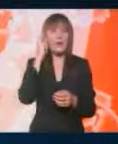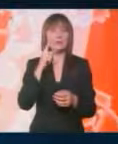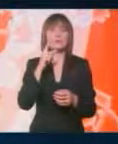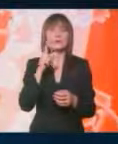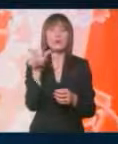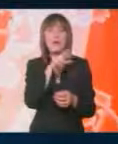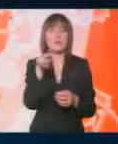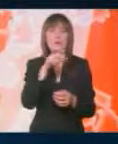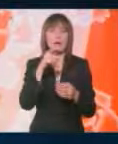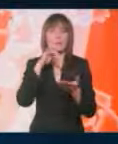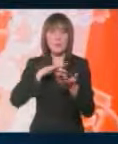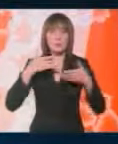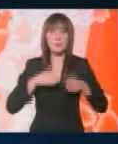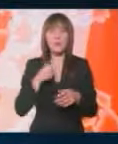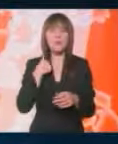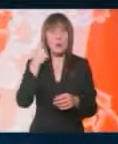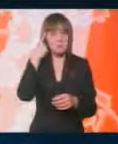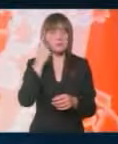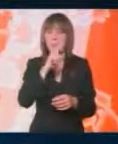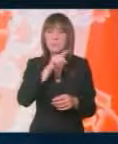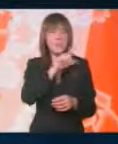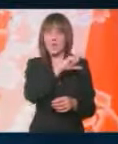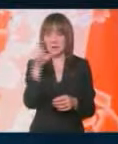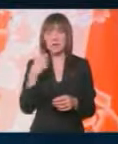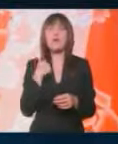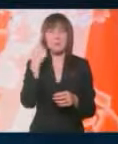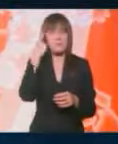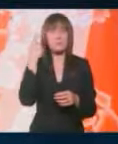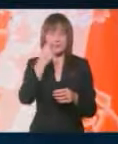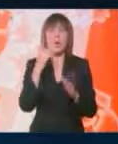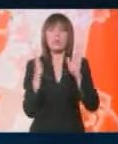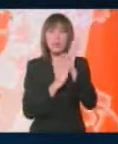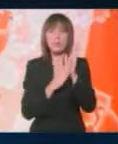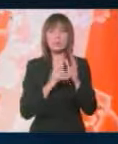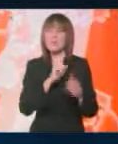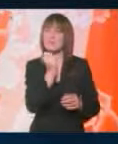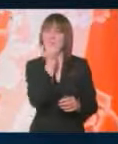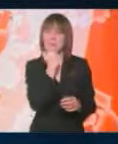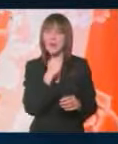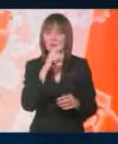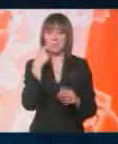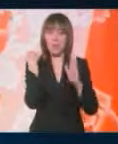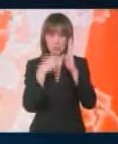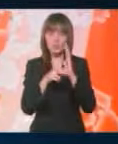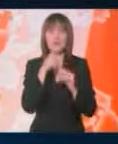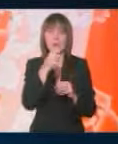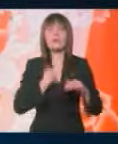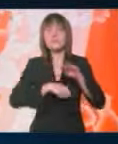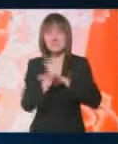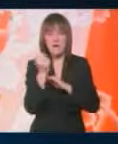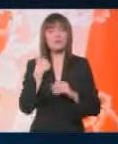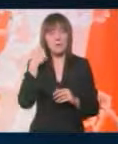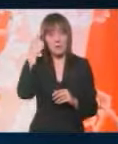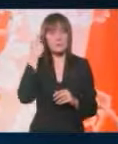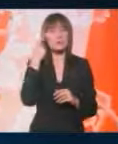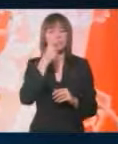ja mislim da je on nedužan i da će se to dokazati. Mislim da su ga nepravedno optužili to i da će izaći.